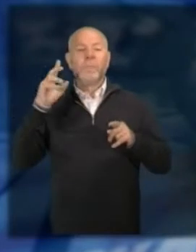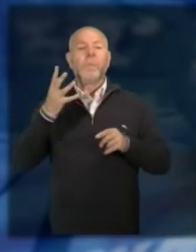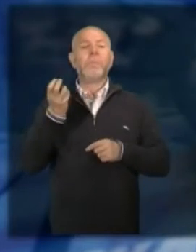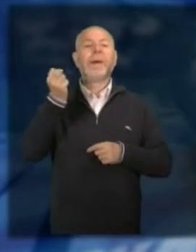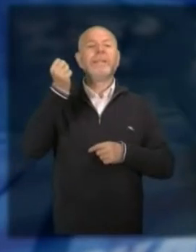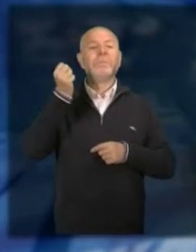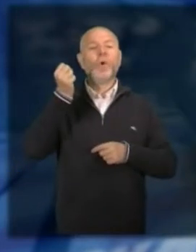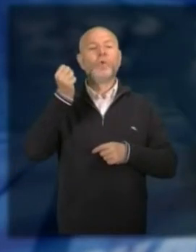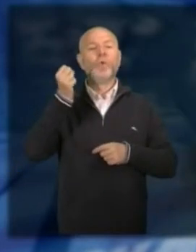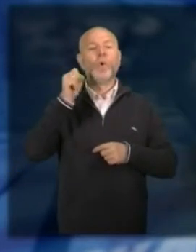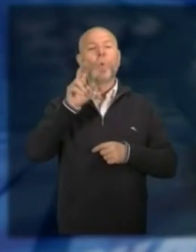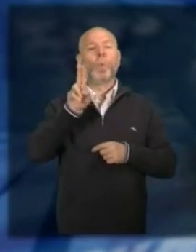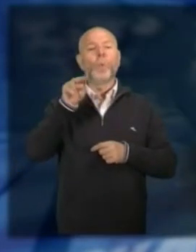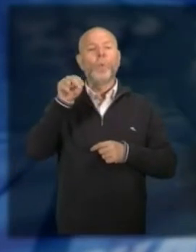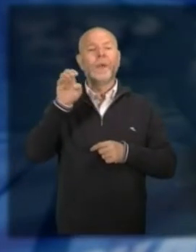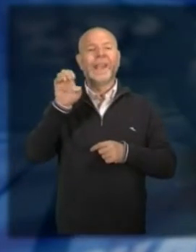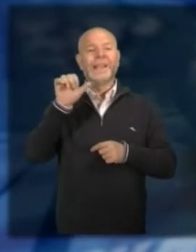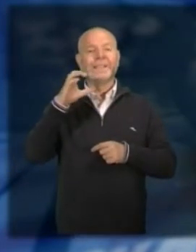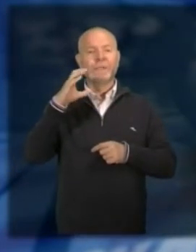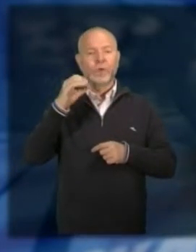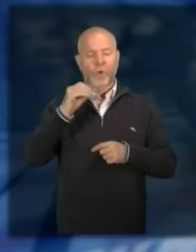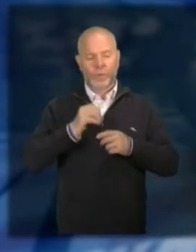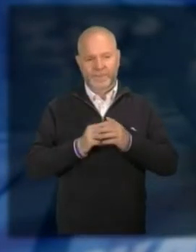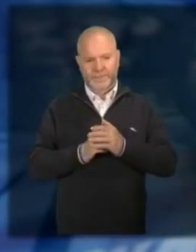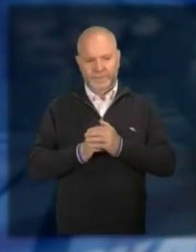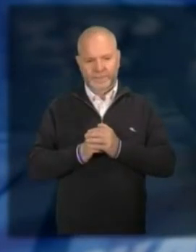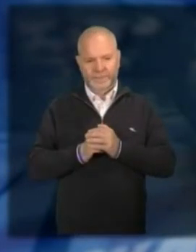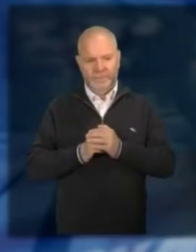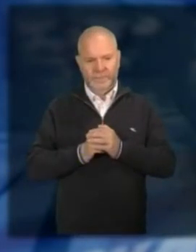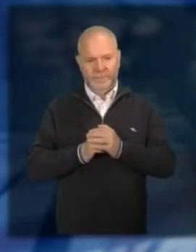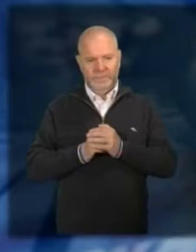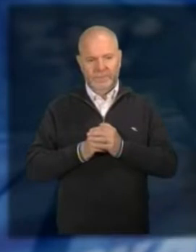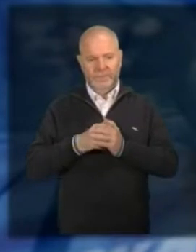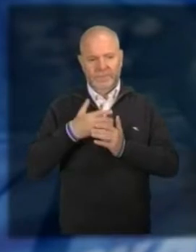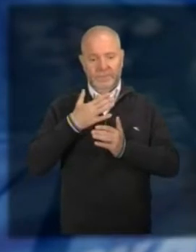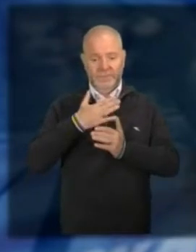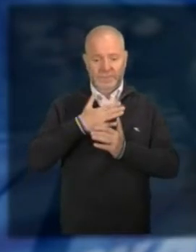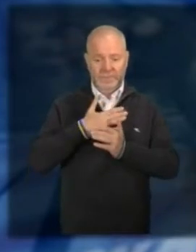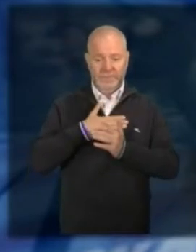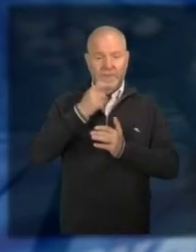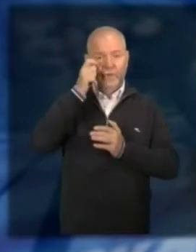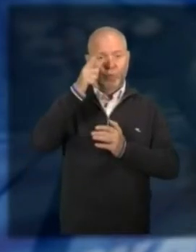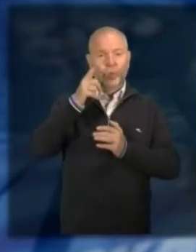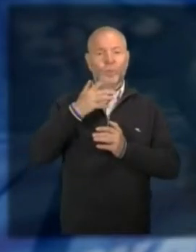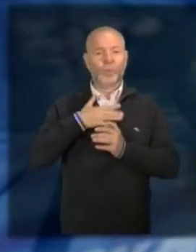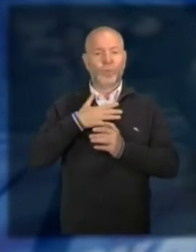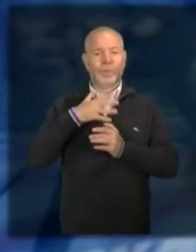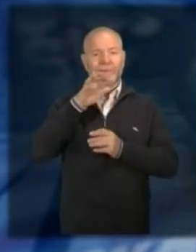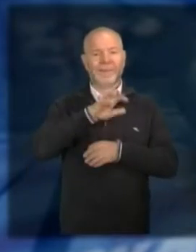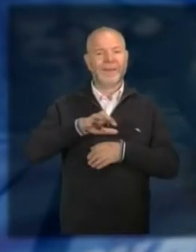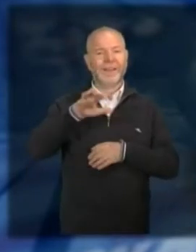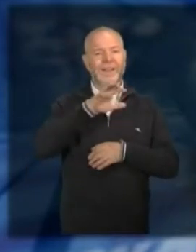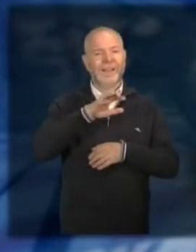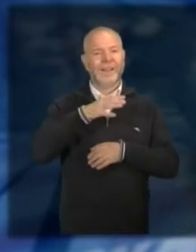è l'incontro tra una civiltà occidentale e la civiltà orientale. Una